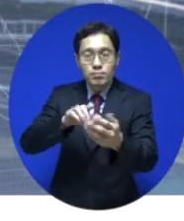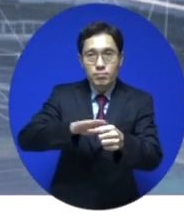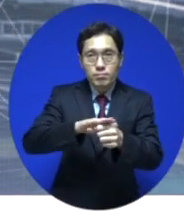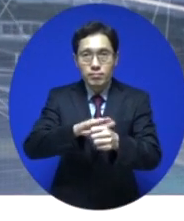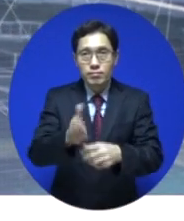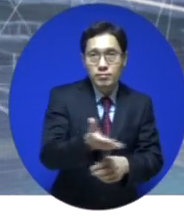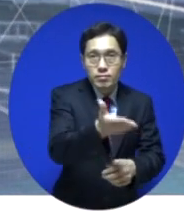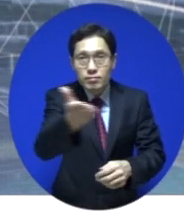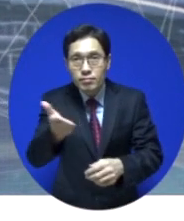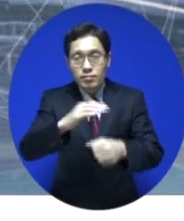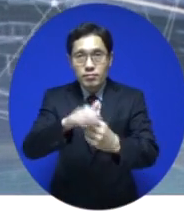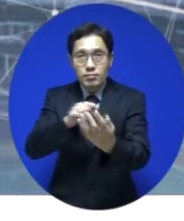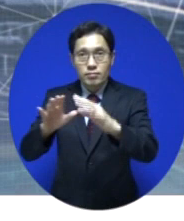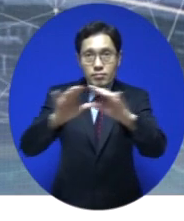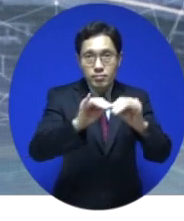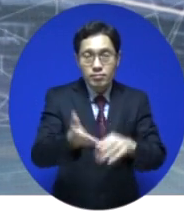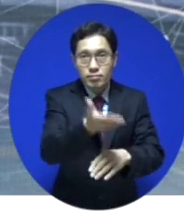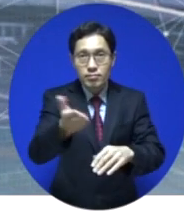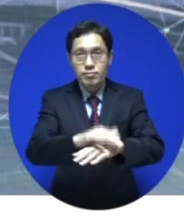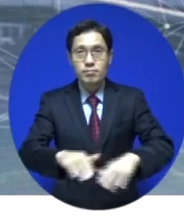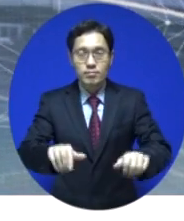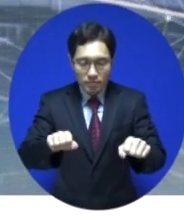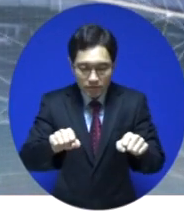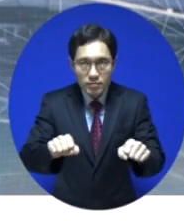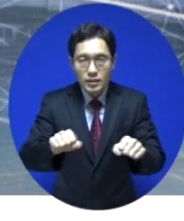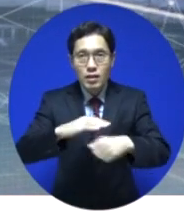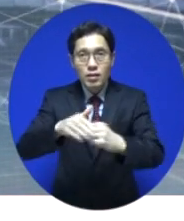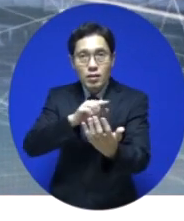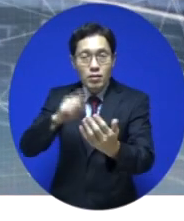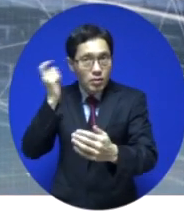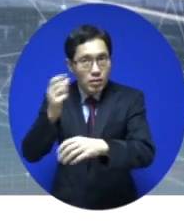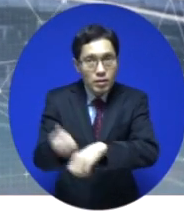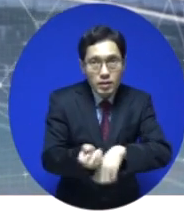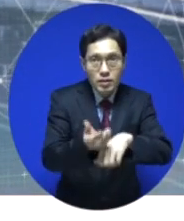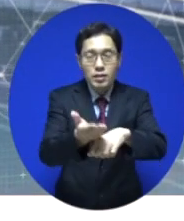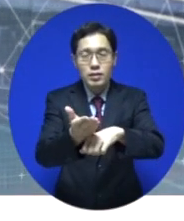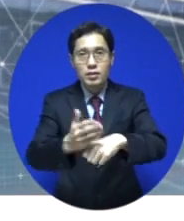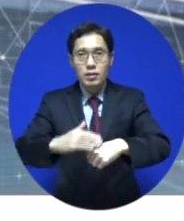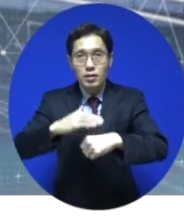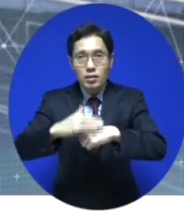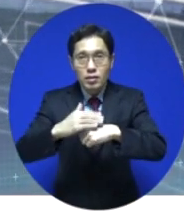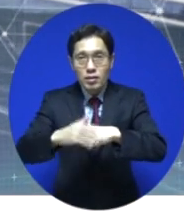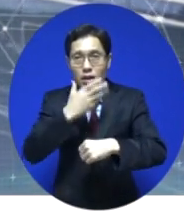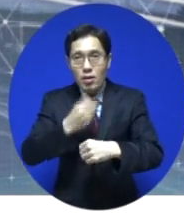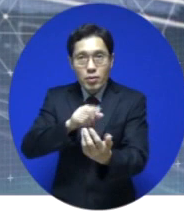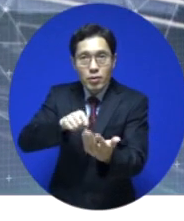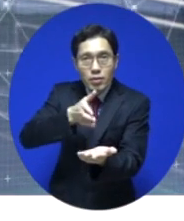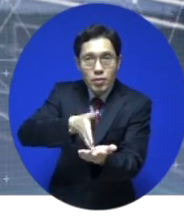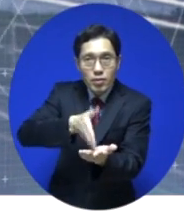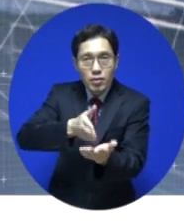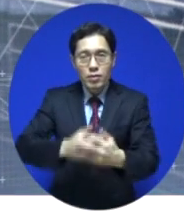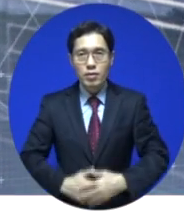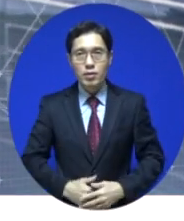대구교육을 사랑해주시는 시청자 여러분, 대구교육 공동체 여러분 안녕하십니까? 대구 교육 소식을 생생하게 전달해드리는 대구행복